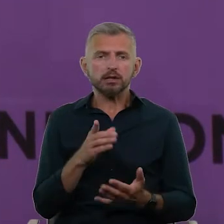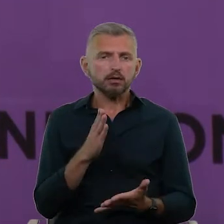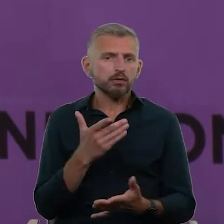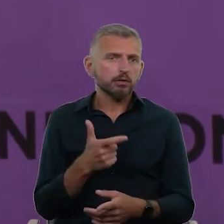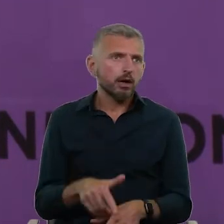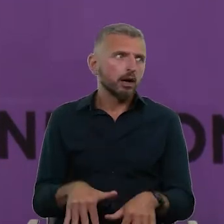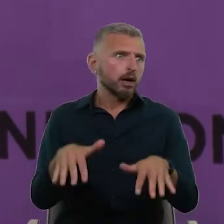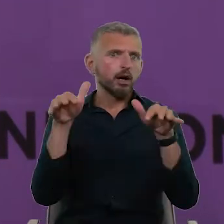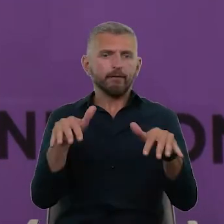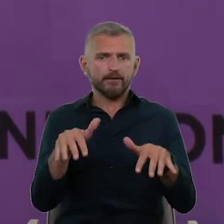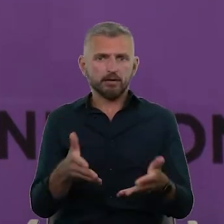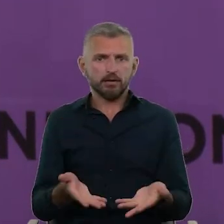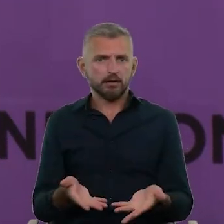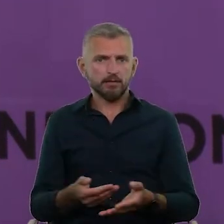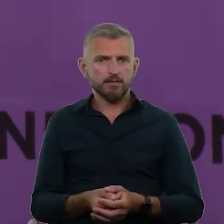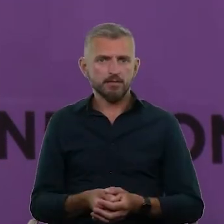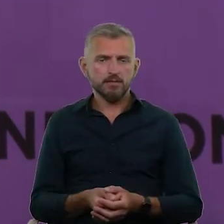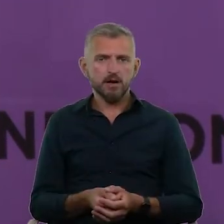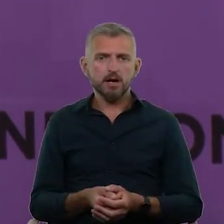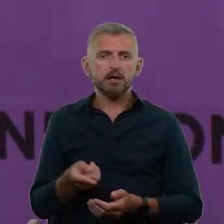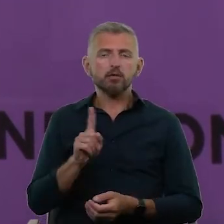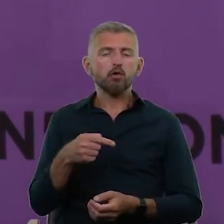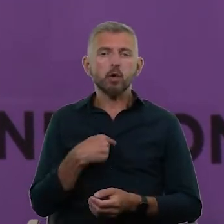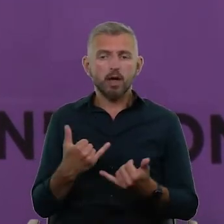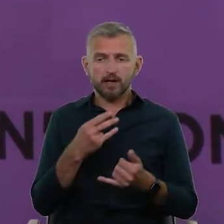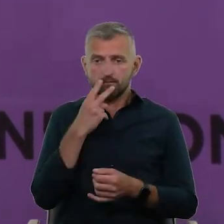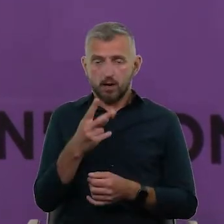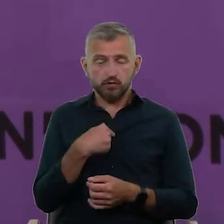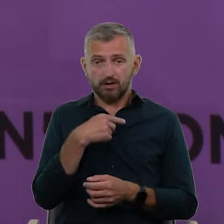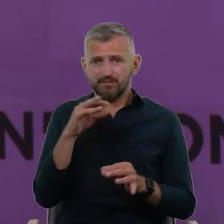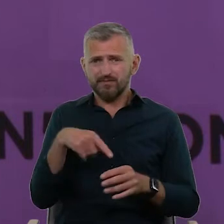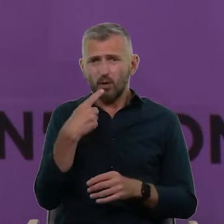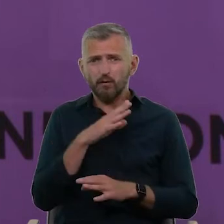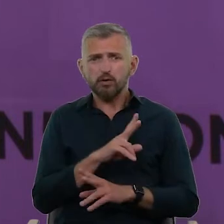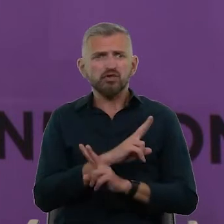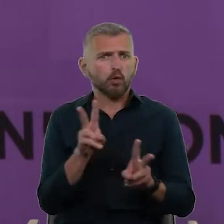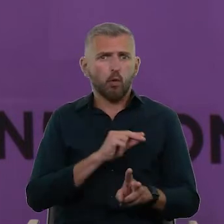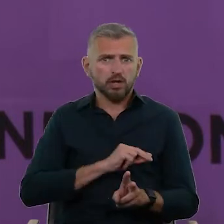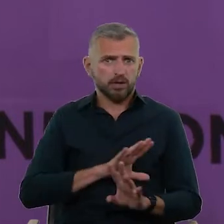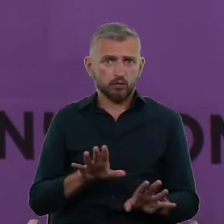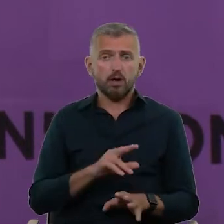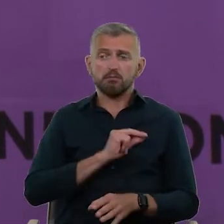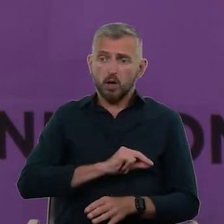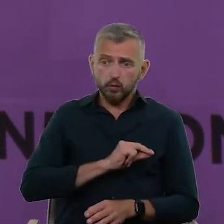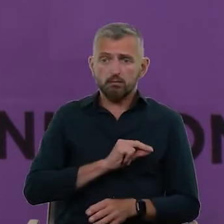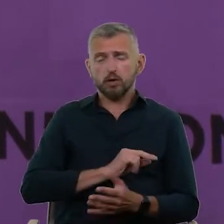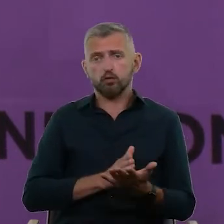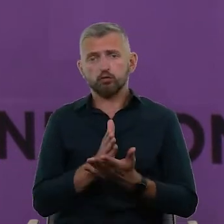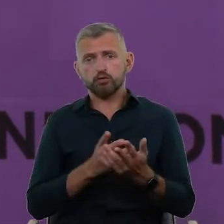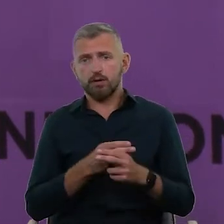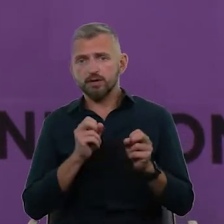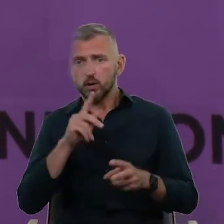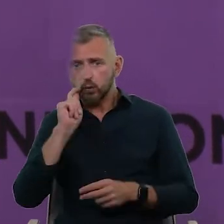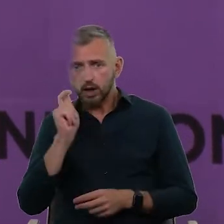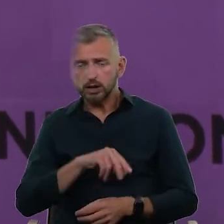надзвичайно величезна кількість. З того, що я зараз бачу, я не говорю, що ніхто в цьому не працює. Працює Служба безпеки